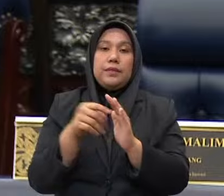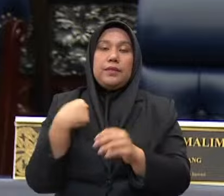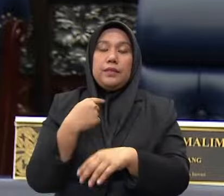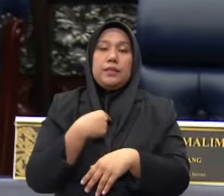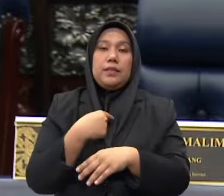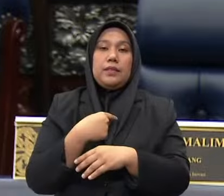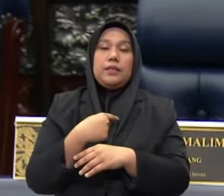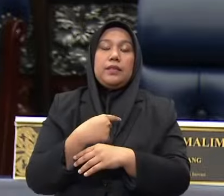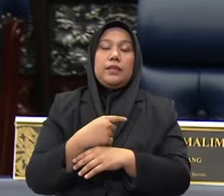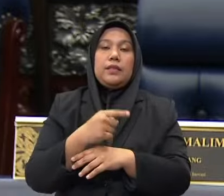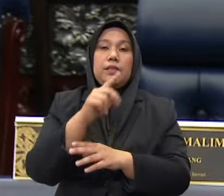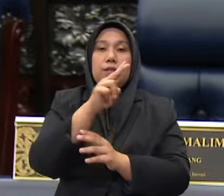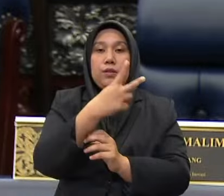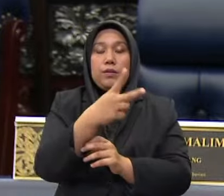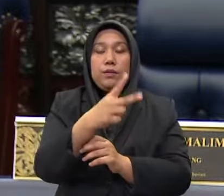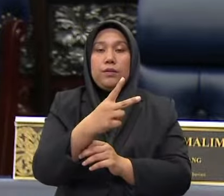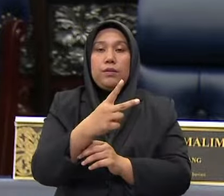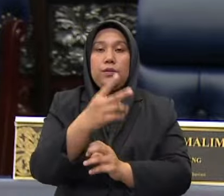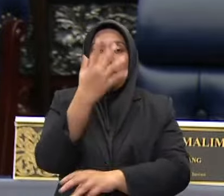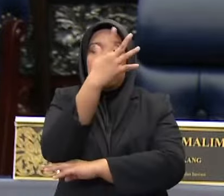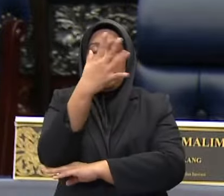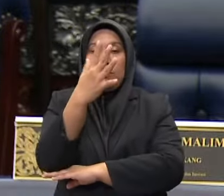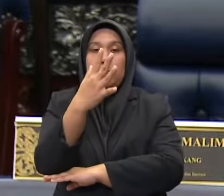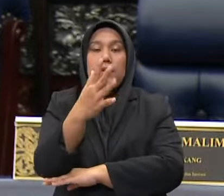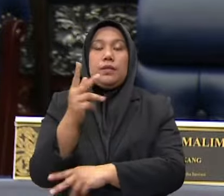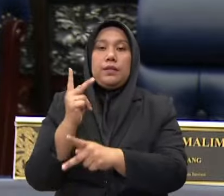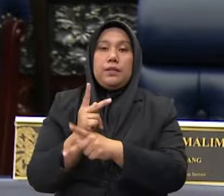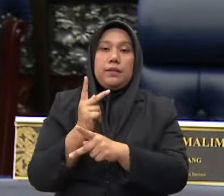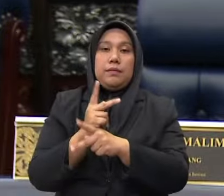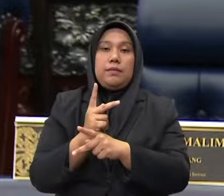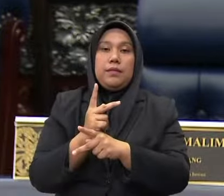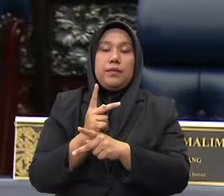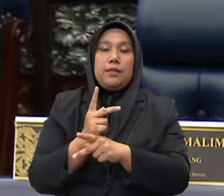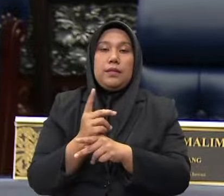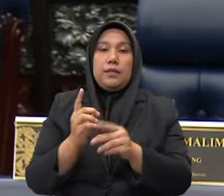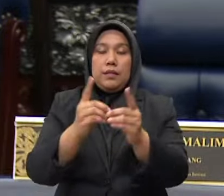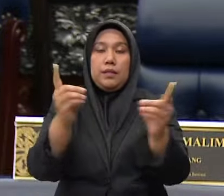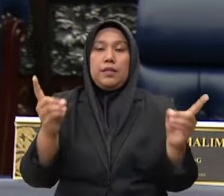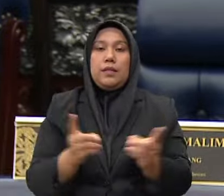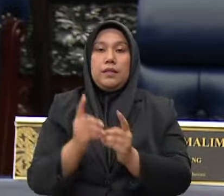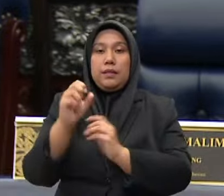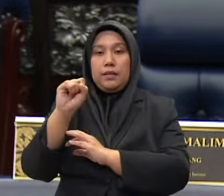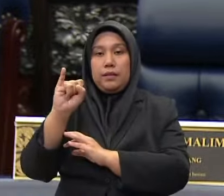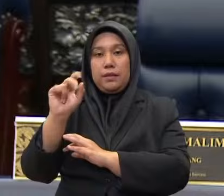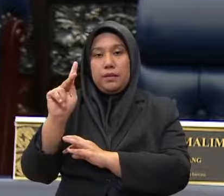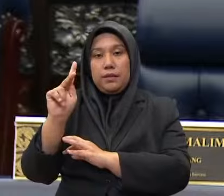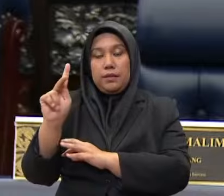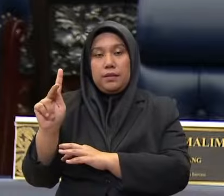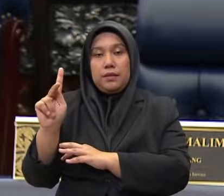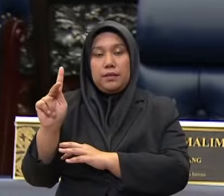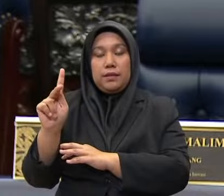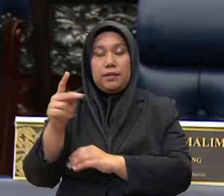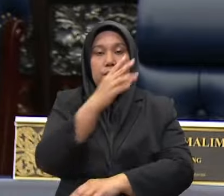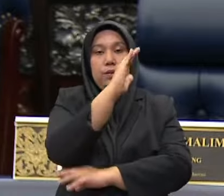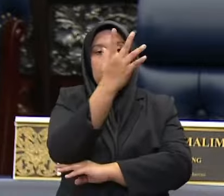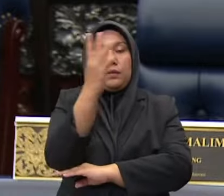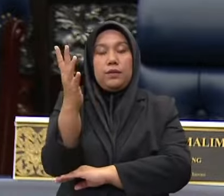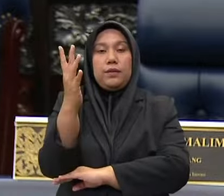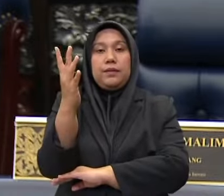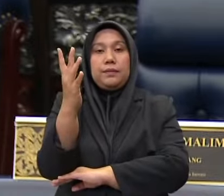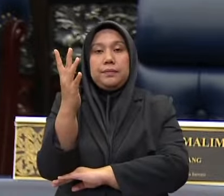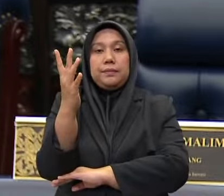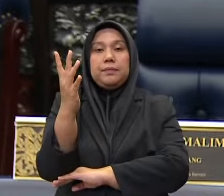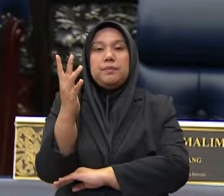hutan simpan Bukit enggang daerah sik seterusnya kompartmen 346 hutan simpan bintang